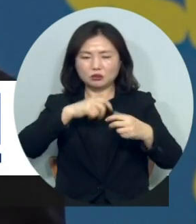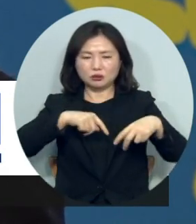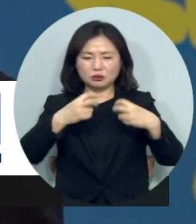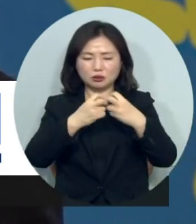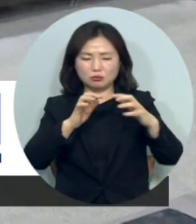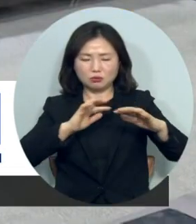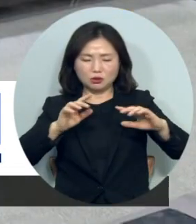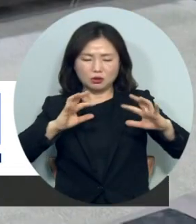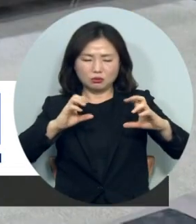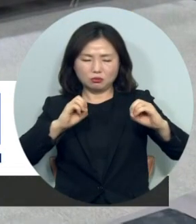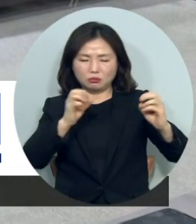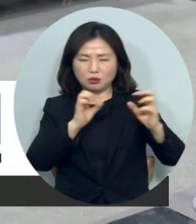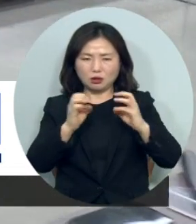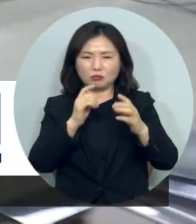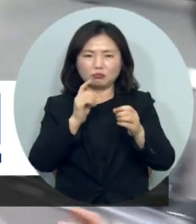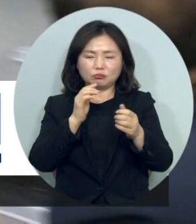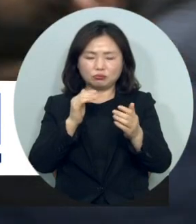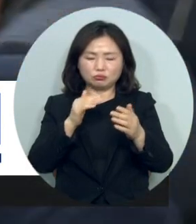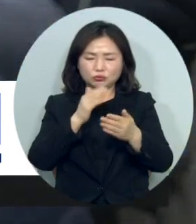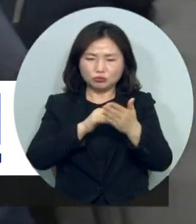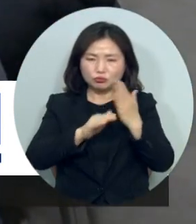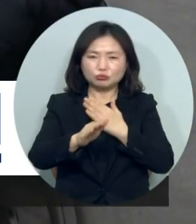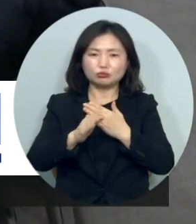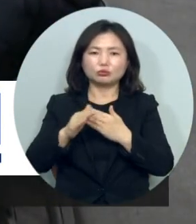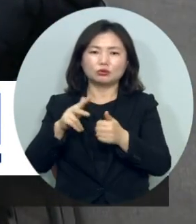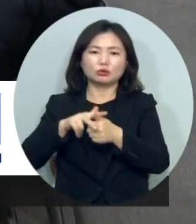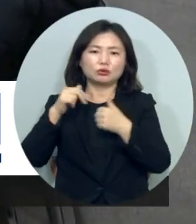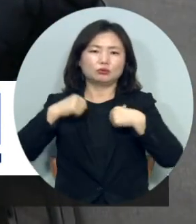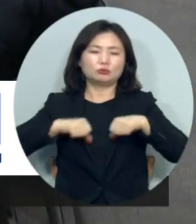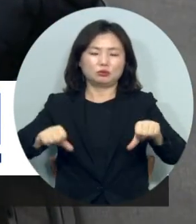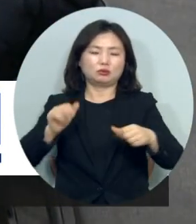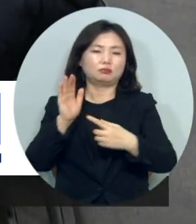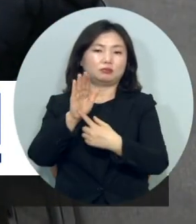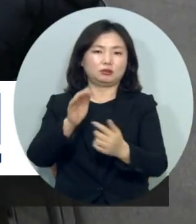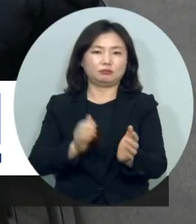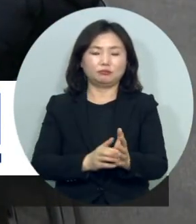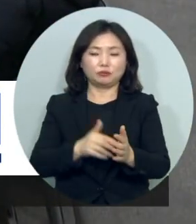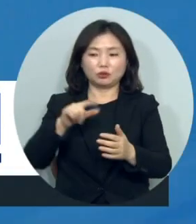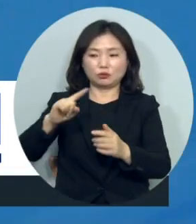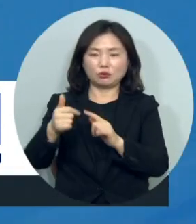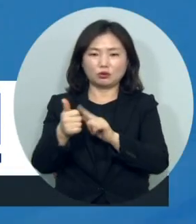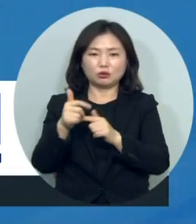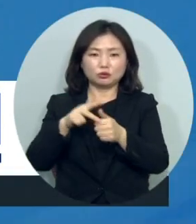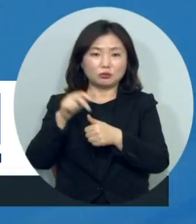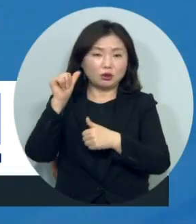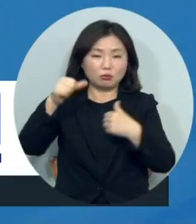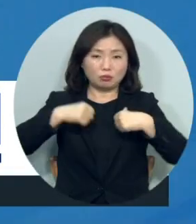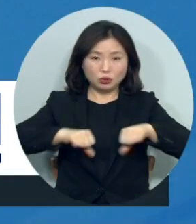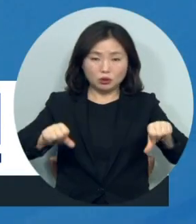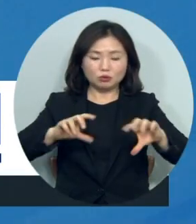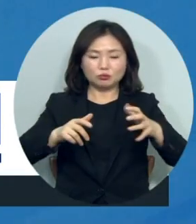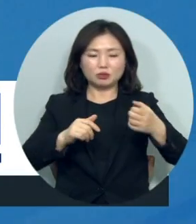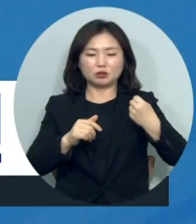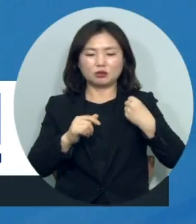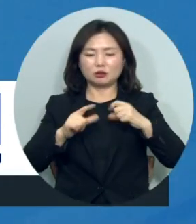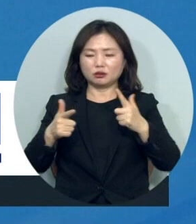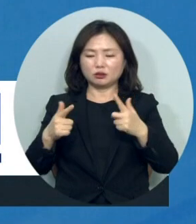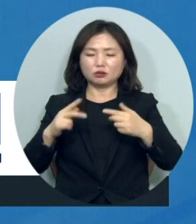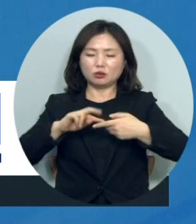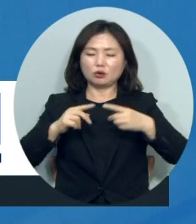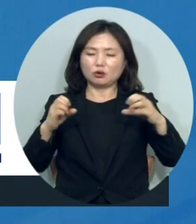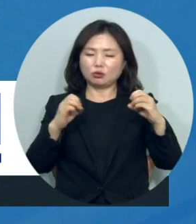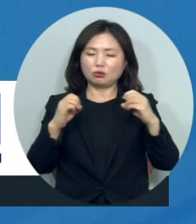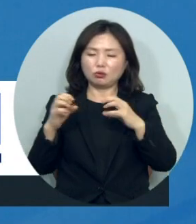협의회 를 마친 뒤 측근들에게 불출마 의 뜻을 밝혔습니다 권 시장의 출마 포기 는 국민의 힘과 상당부분